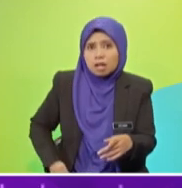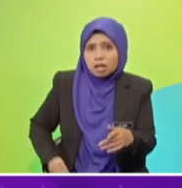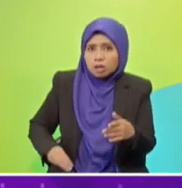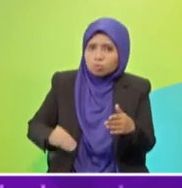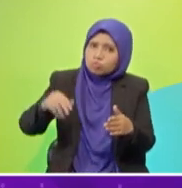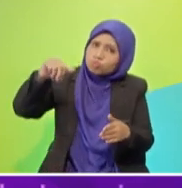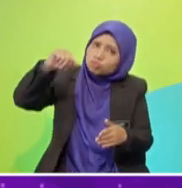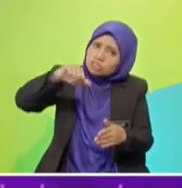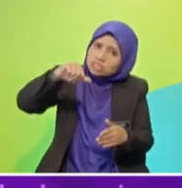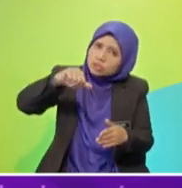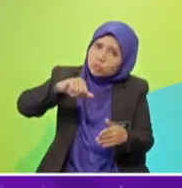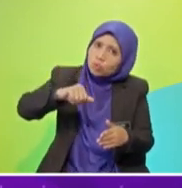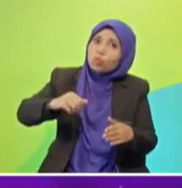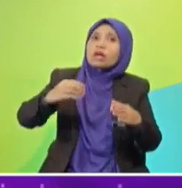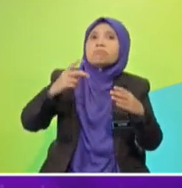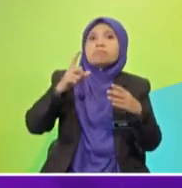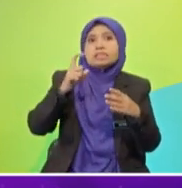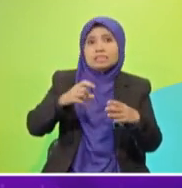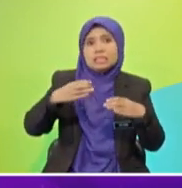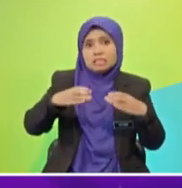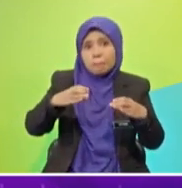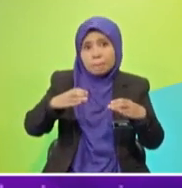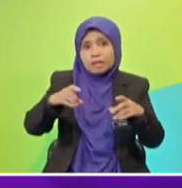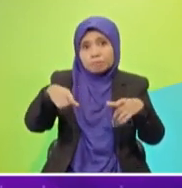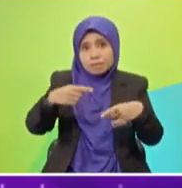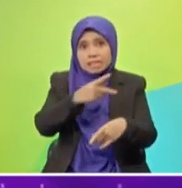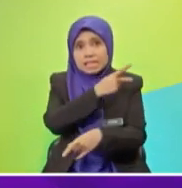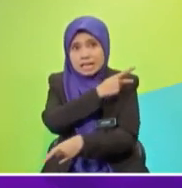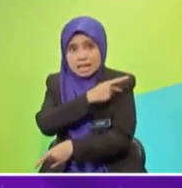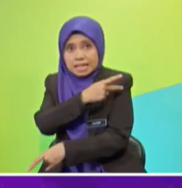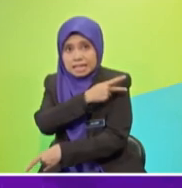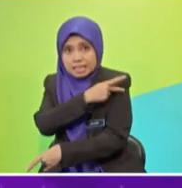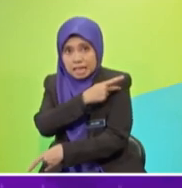kita perlu segera pergi ke klinik ataupun